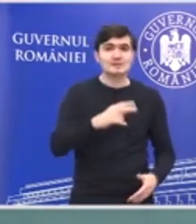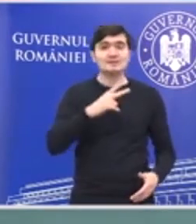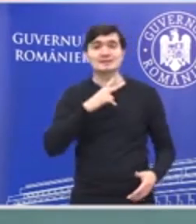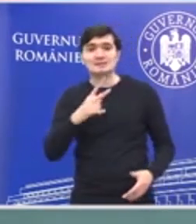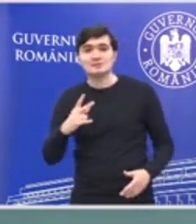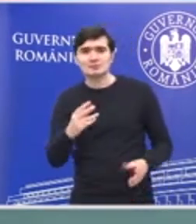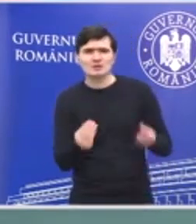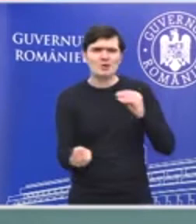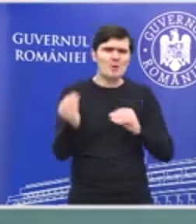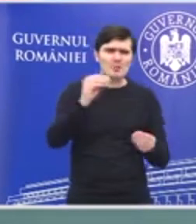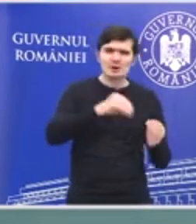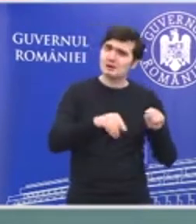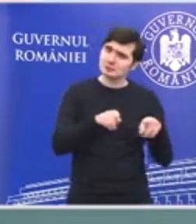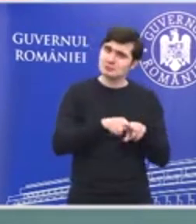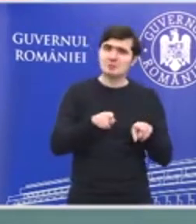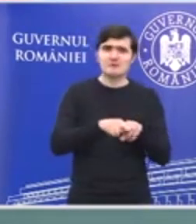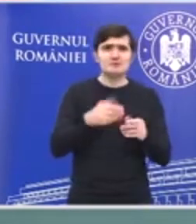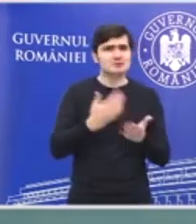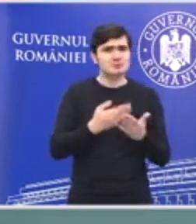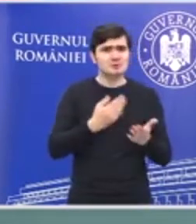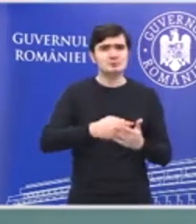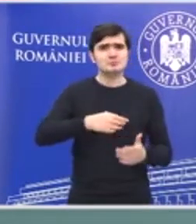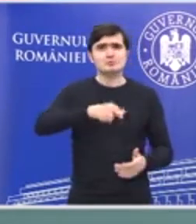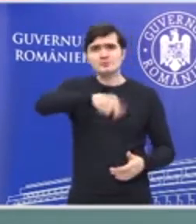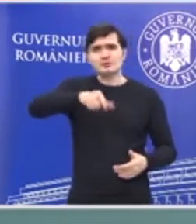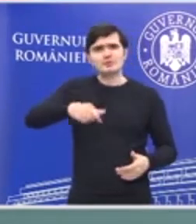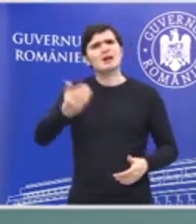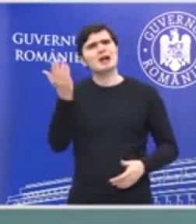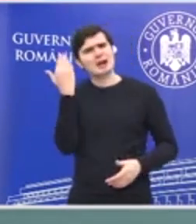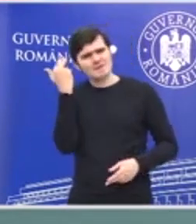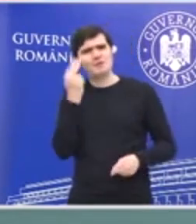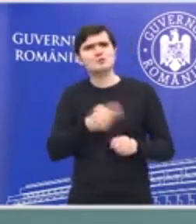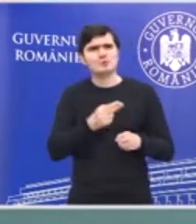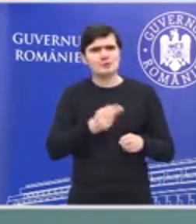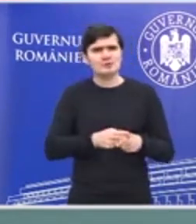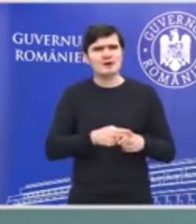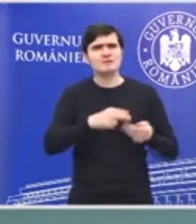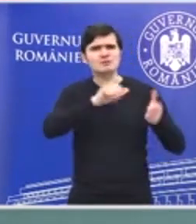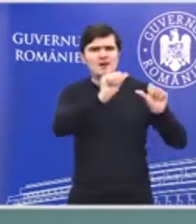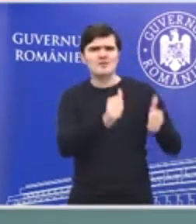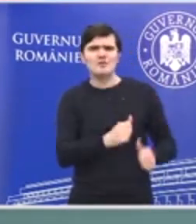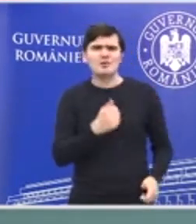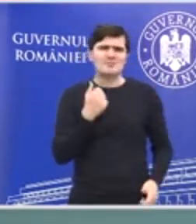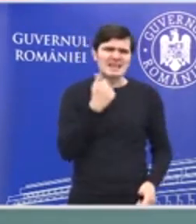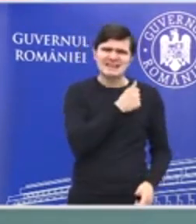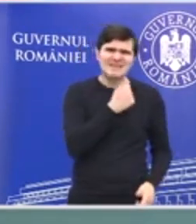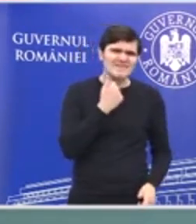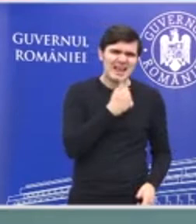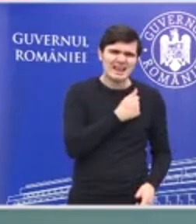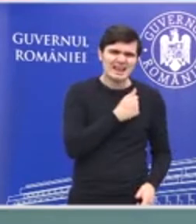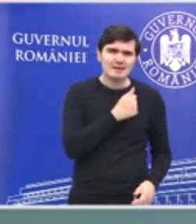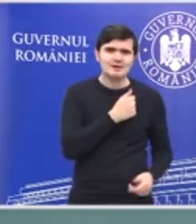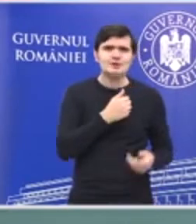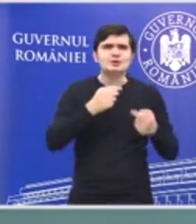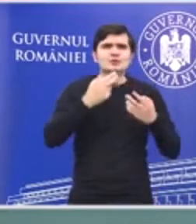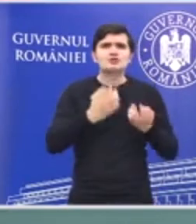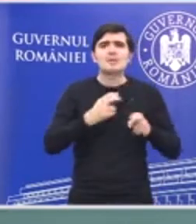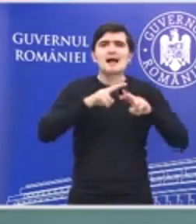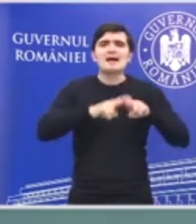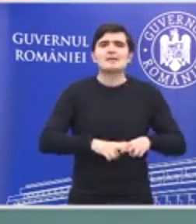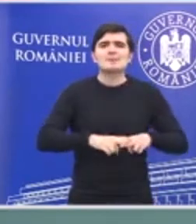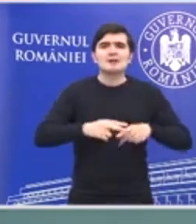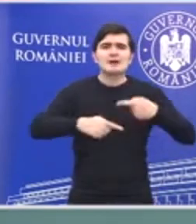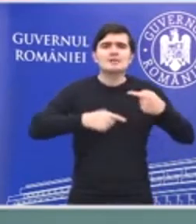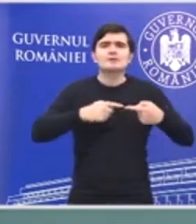complicații chiar la persoanele care trec prin boală și care au avut forme severe, sechelele care rămân la nivelul